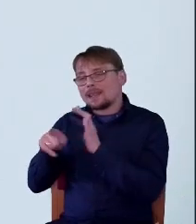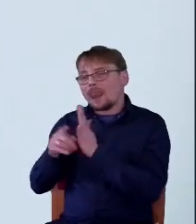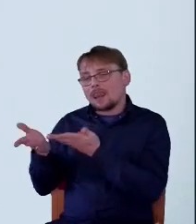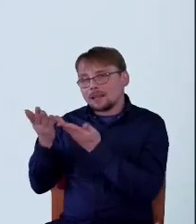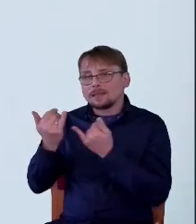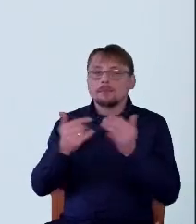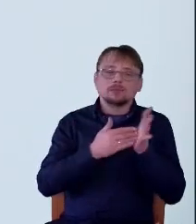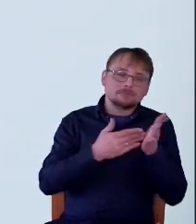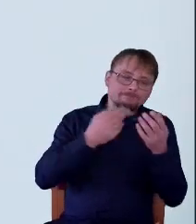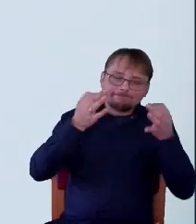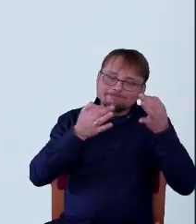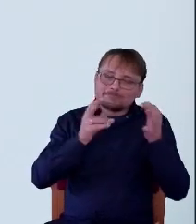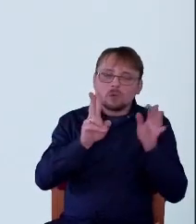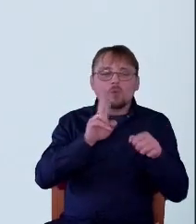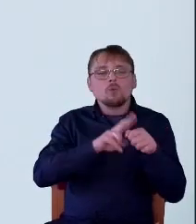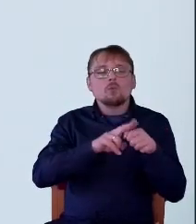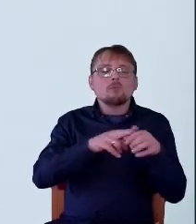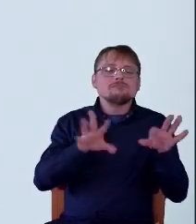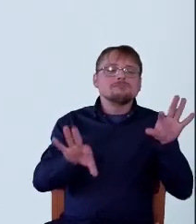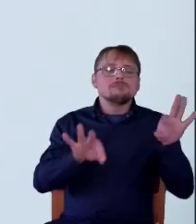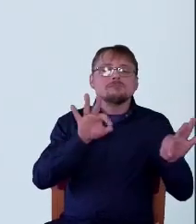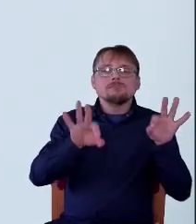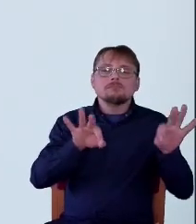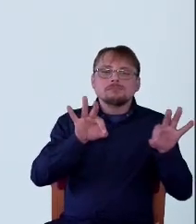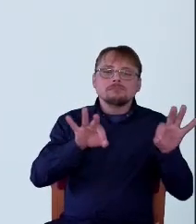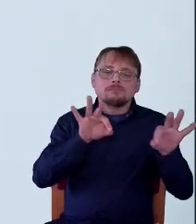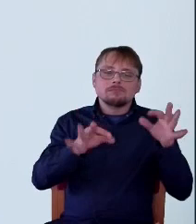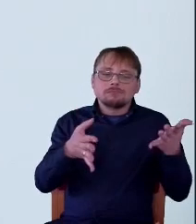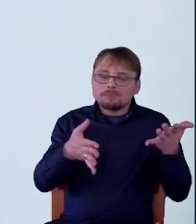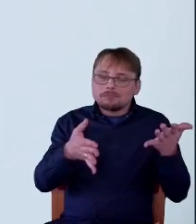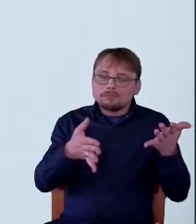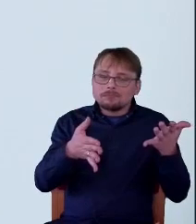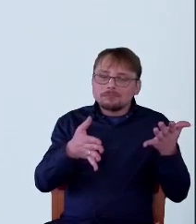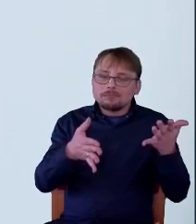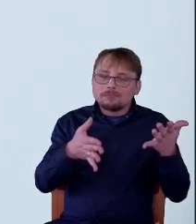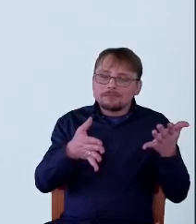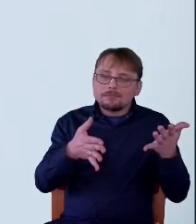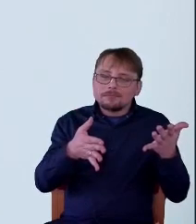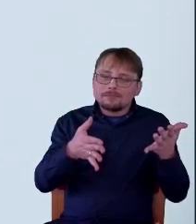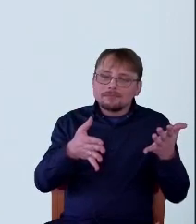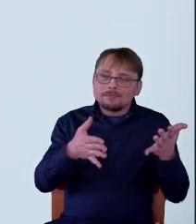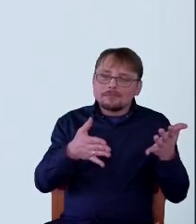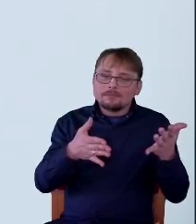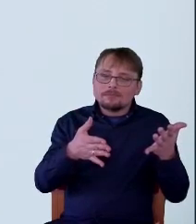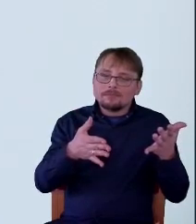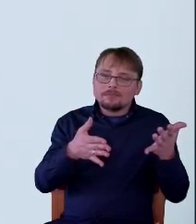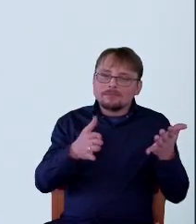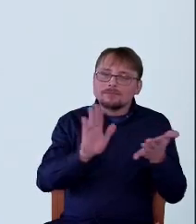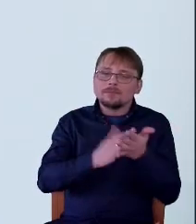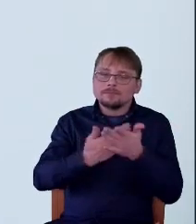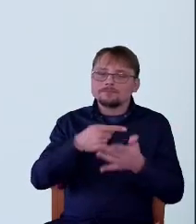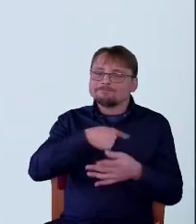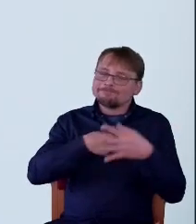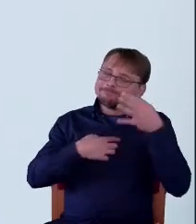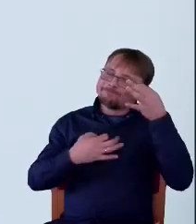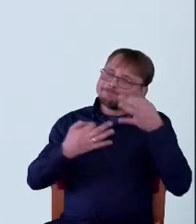z tych podstaw programowych powinno dziecko realizować. No, mam na myśli ten moment zastanowienia w przypadkach, kiedy mamy wątpliwości,